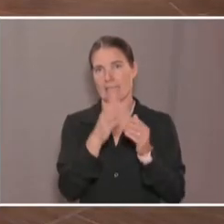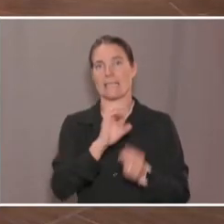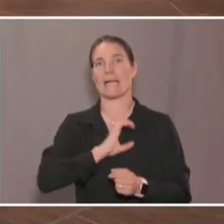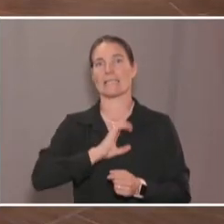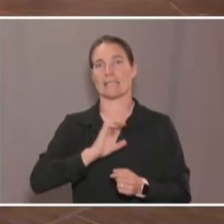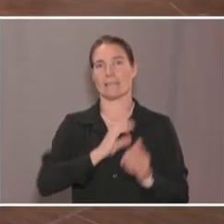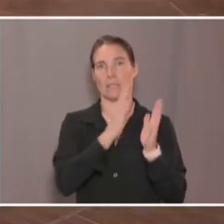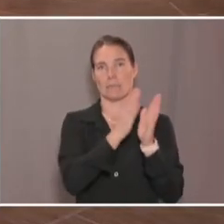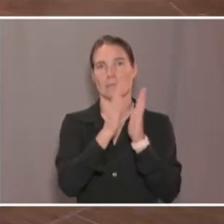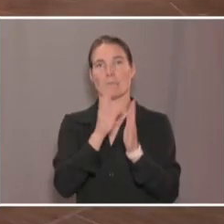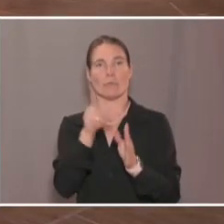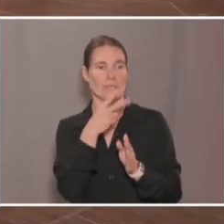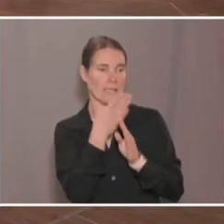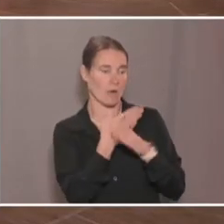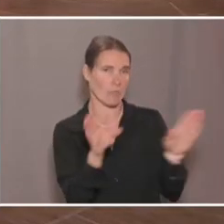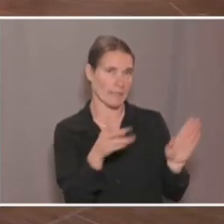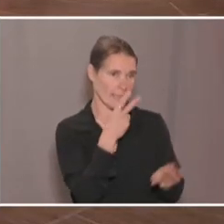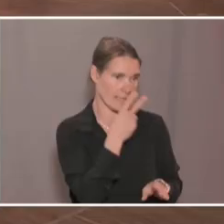unseren Publikationen nachlesen.